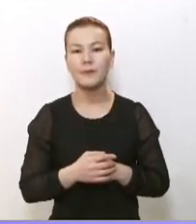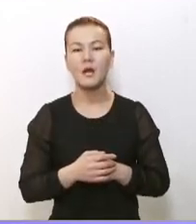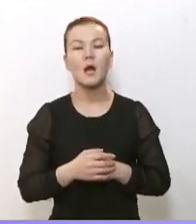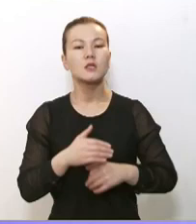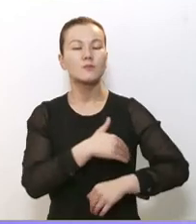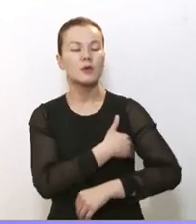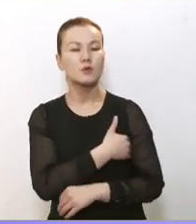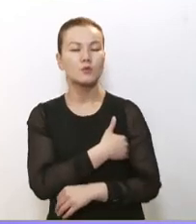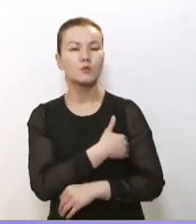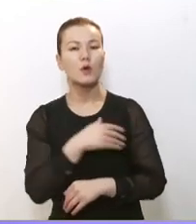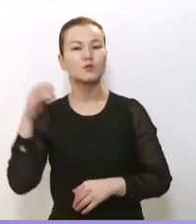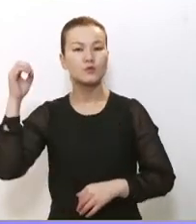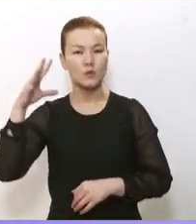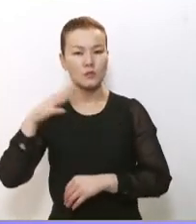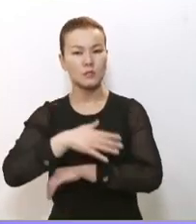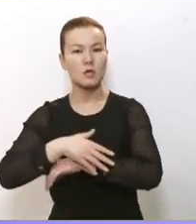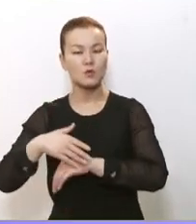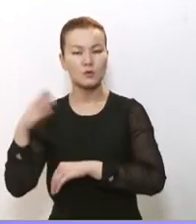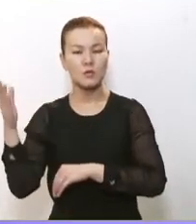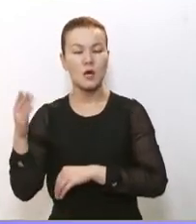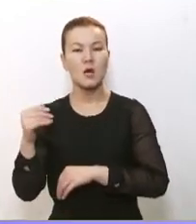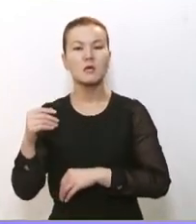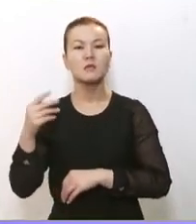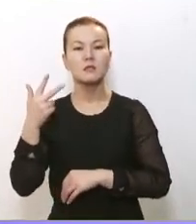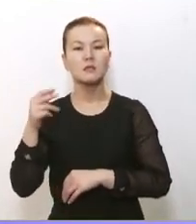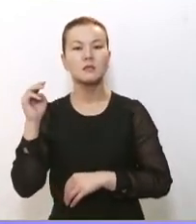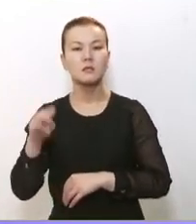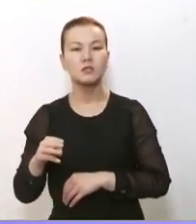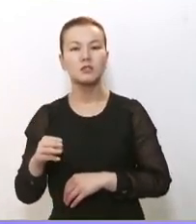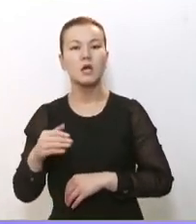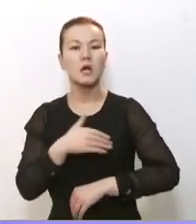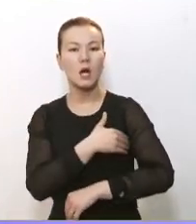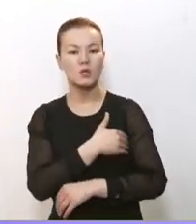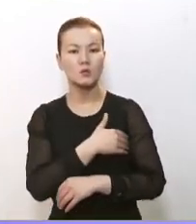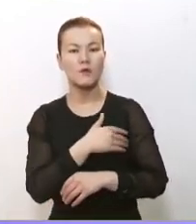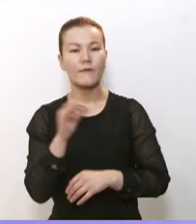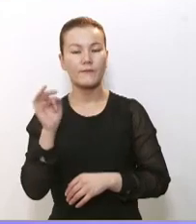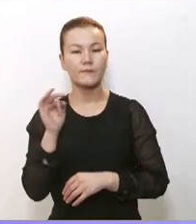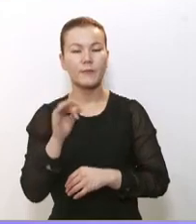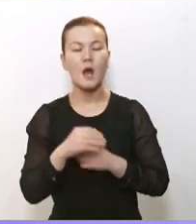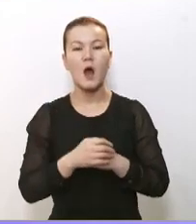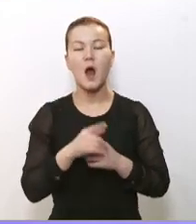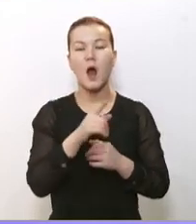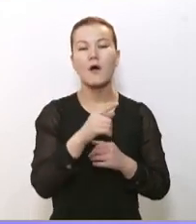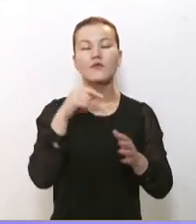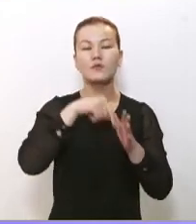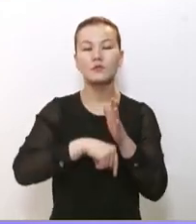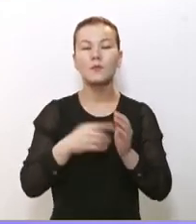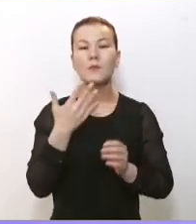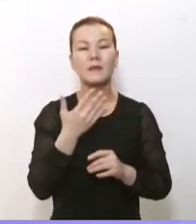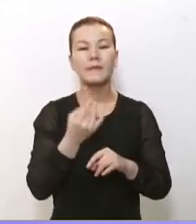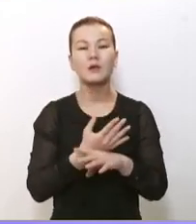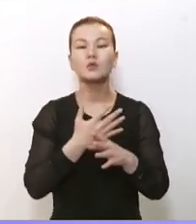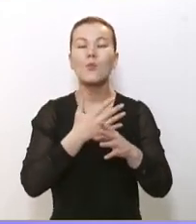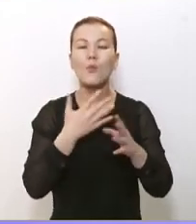Температура Солнца снаружи 3000 градусов, а внутри в 5 раз